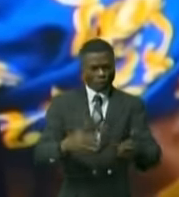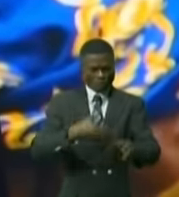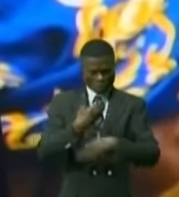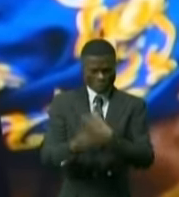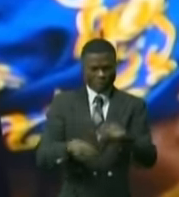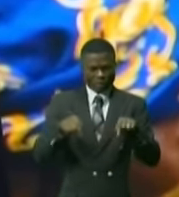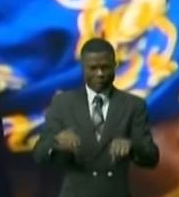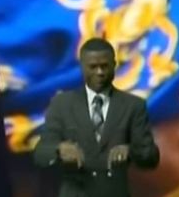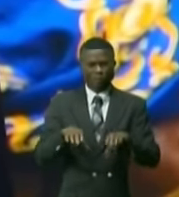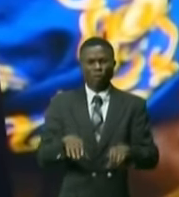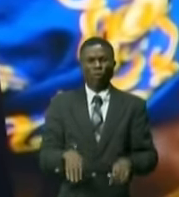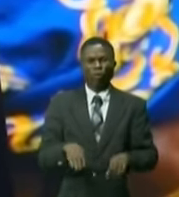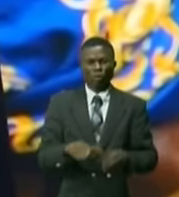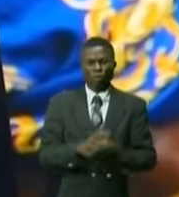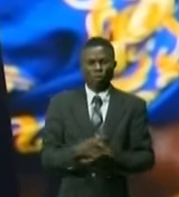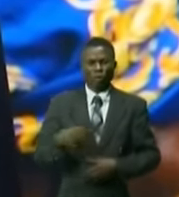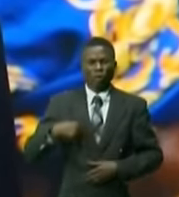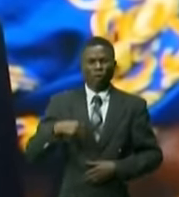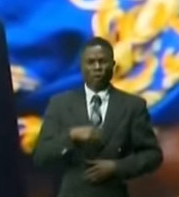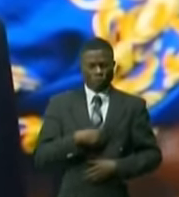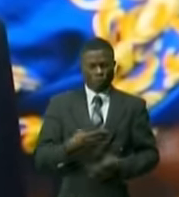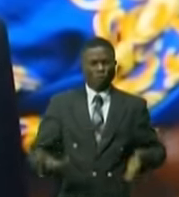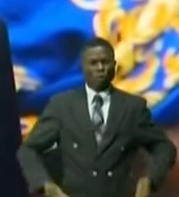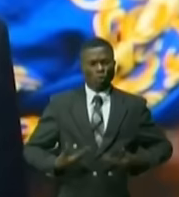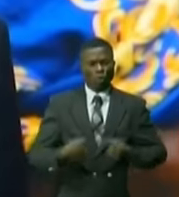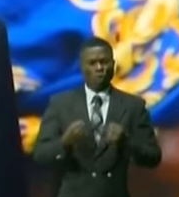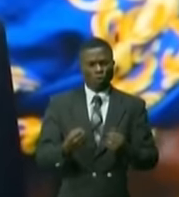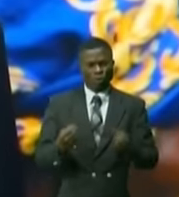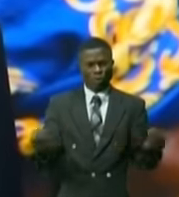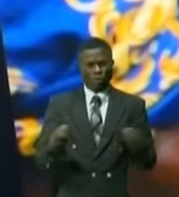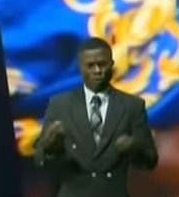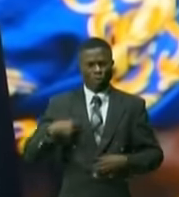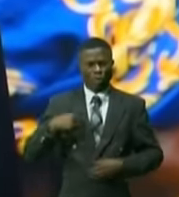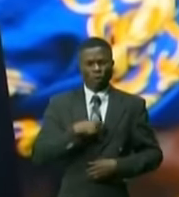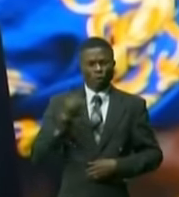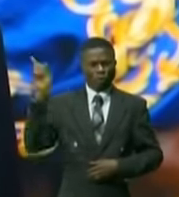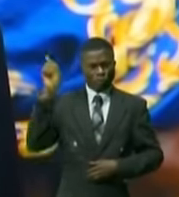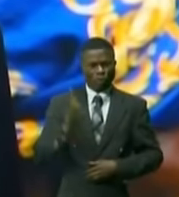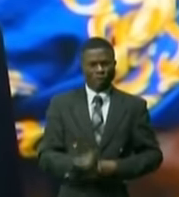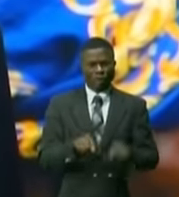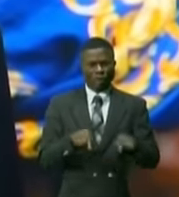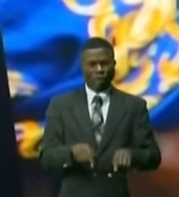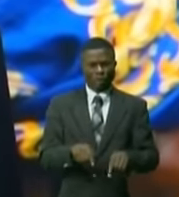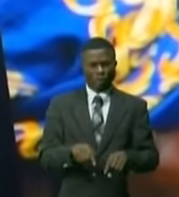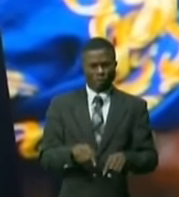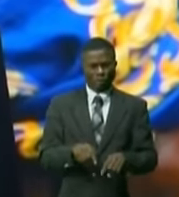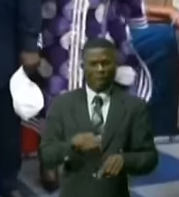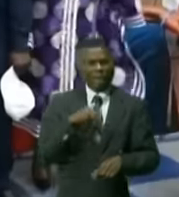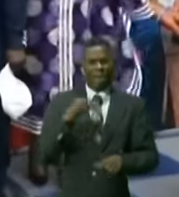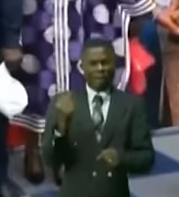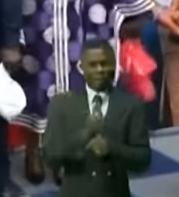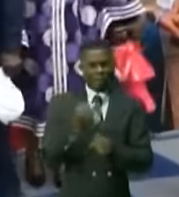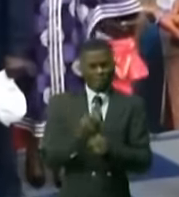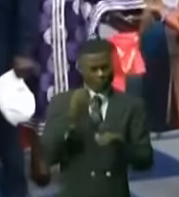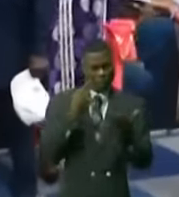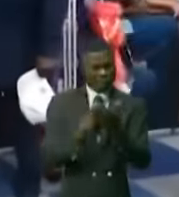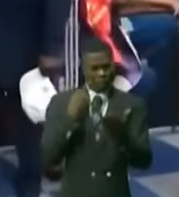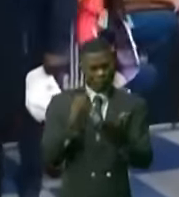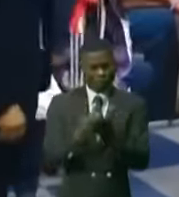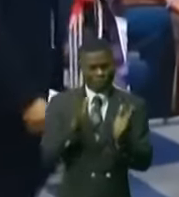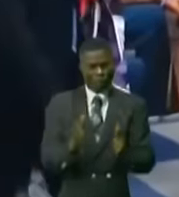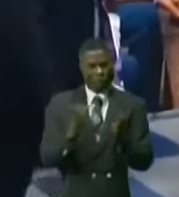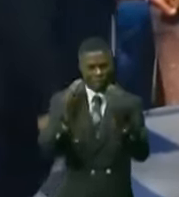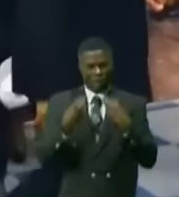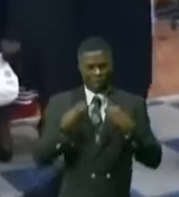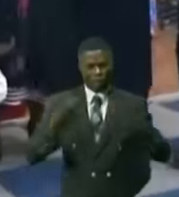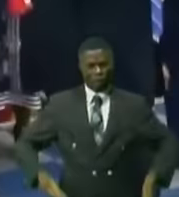ce pays. Et nous apprécions beaucoup ça parce que nous sommes là en mission d'observateur. Ça nous fait